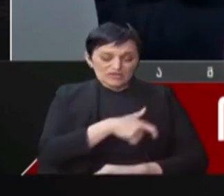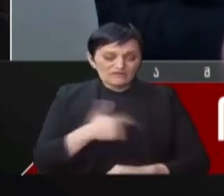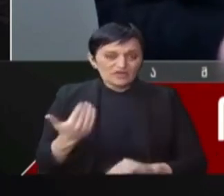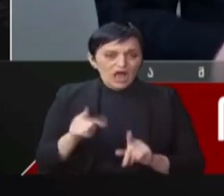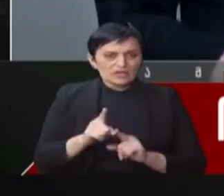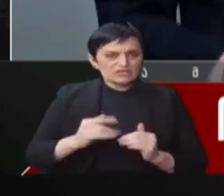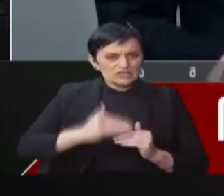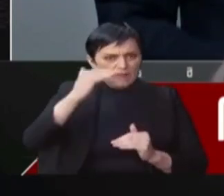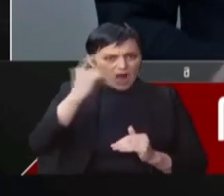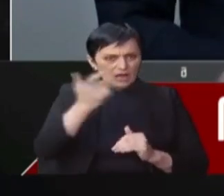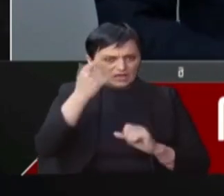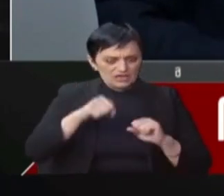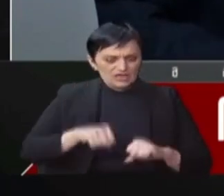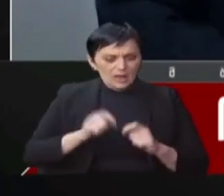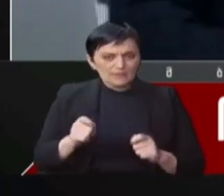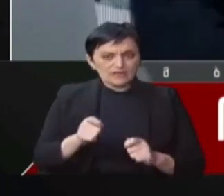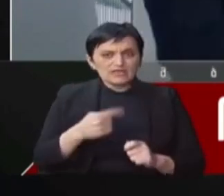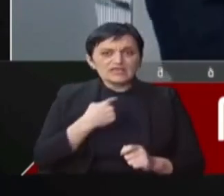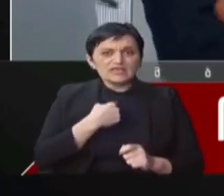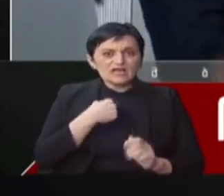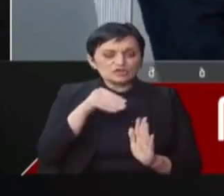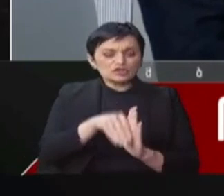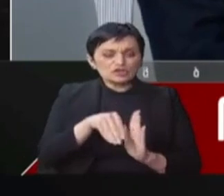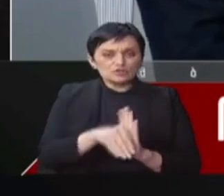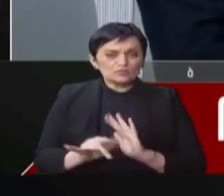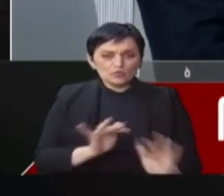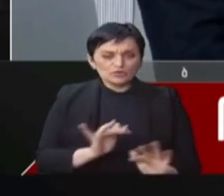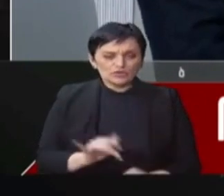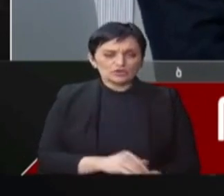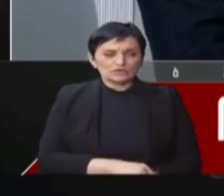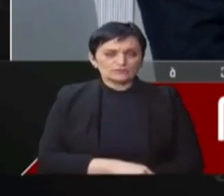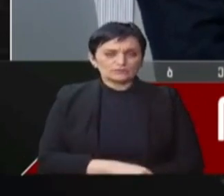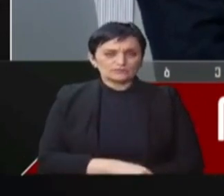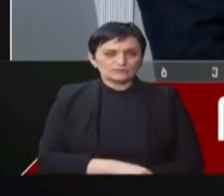ესეთი მაღალი ლეგიტიმაციის მინიჭება კენჭისხის პროცესისთვის?